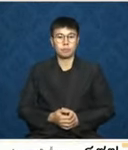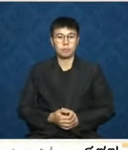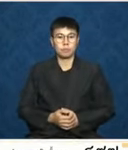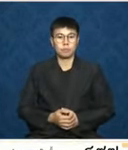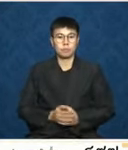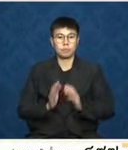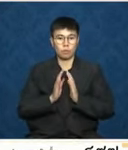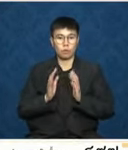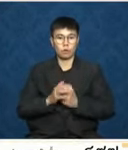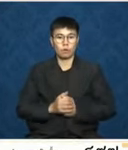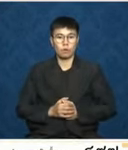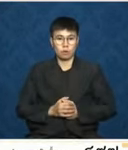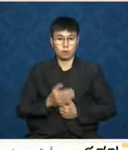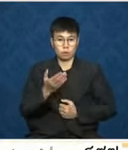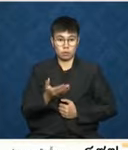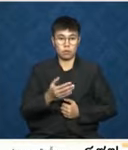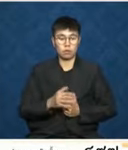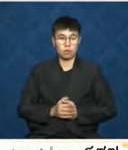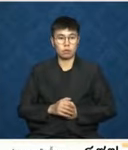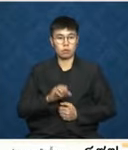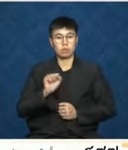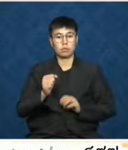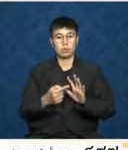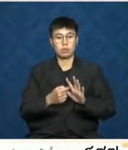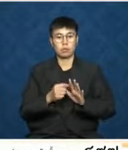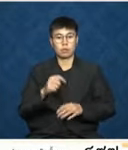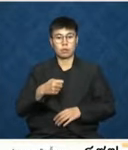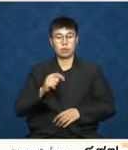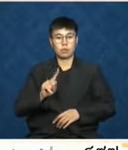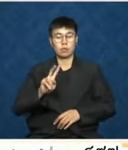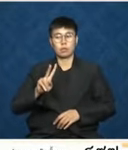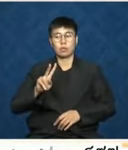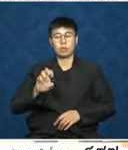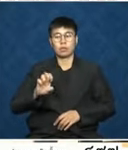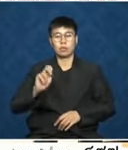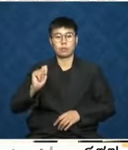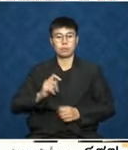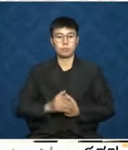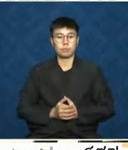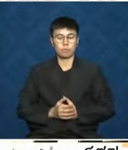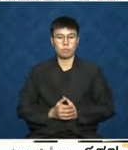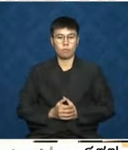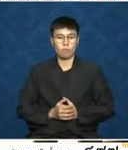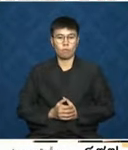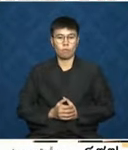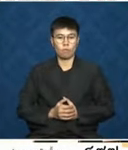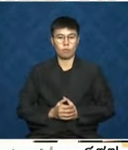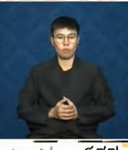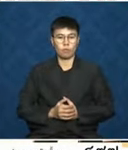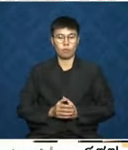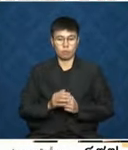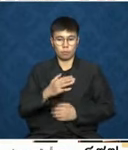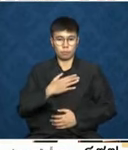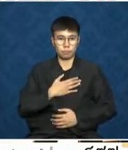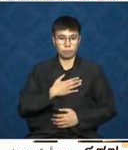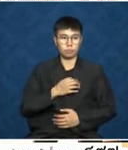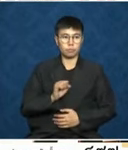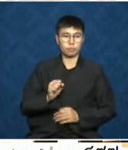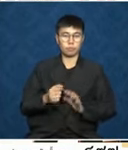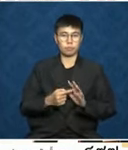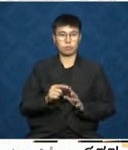ครับขอเชิญคุณสาธิตทวีผลครับเรียนท่านประธานสภาที่เคารพครับผมสาธิต